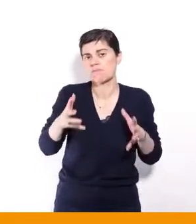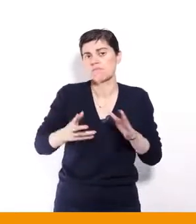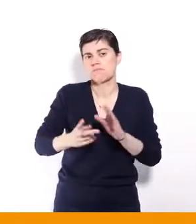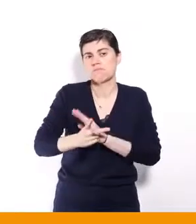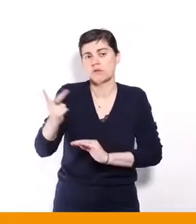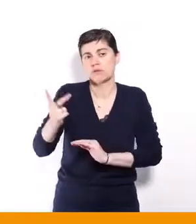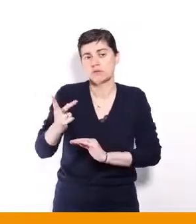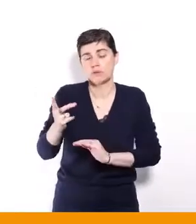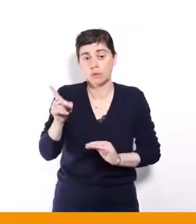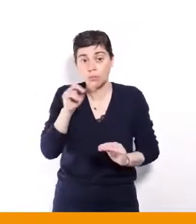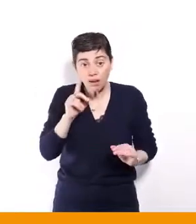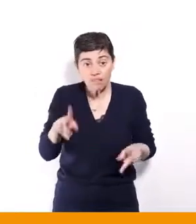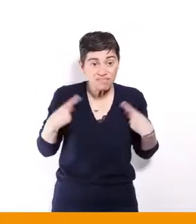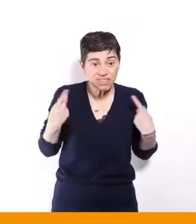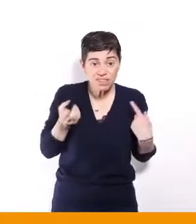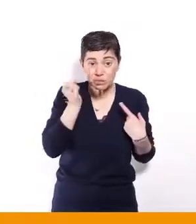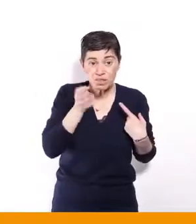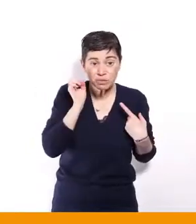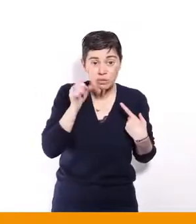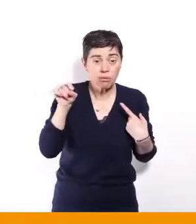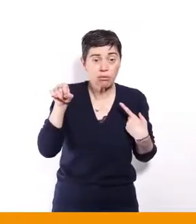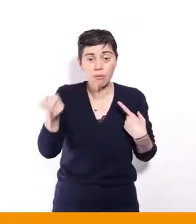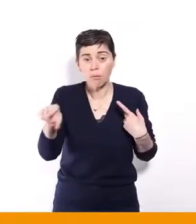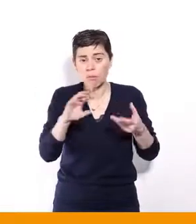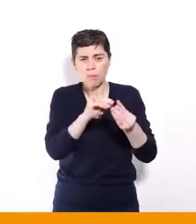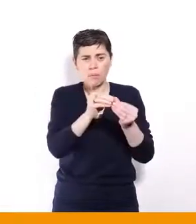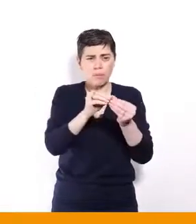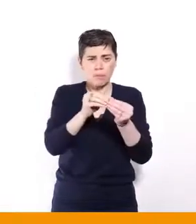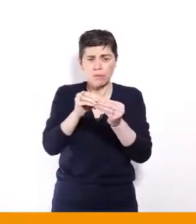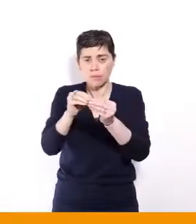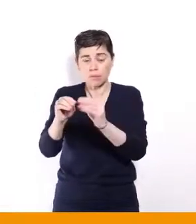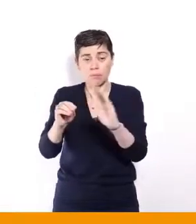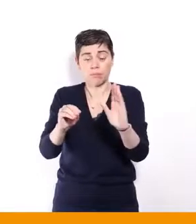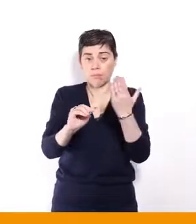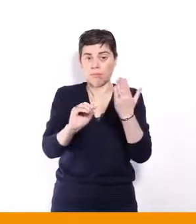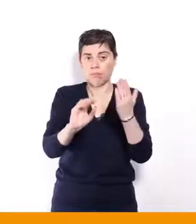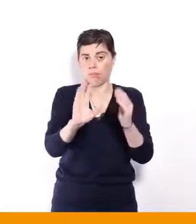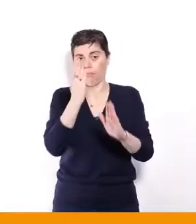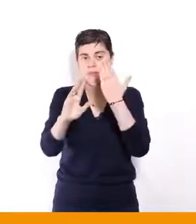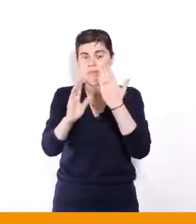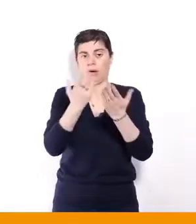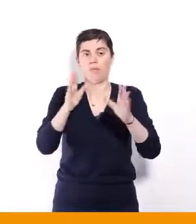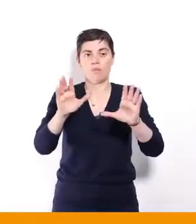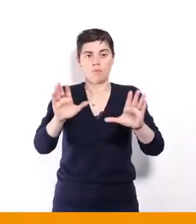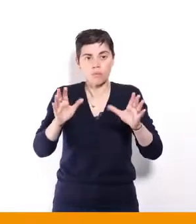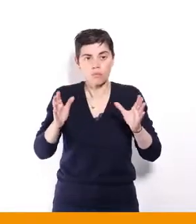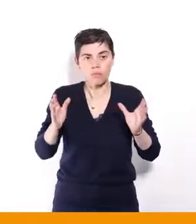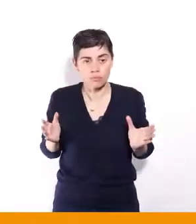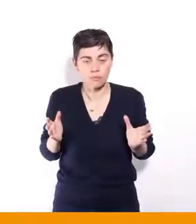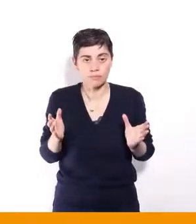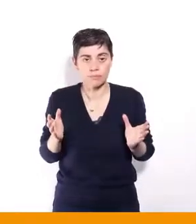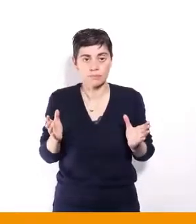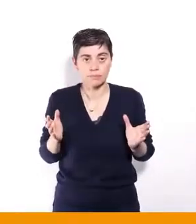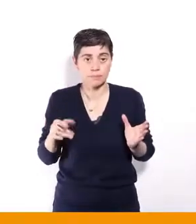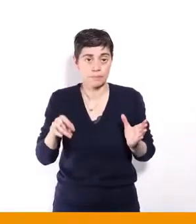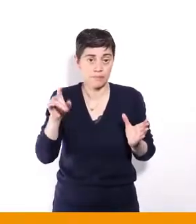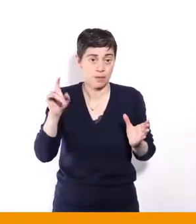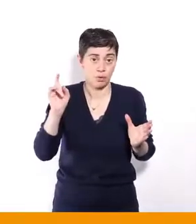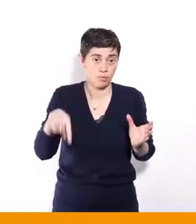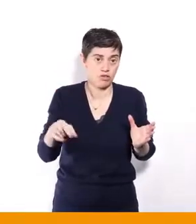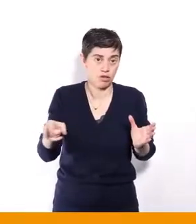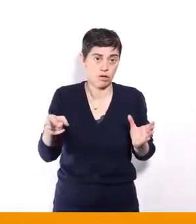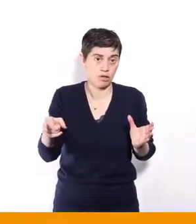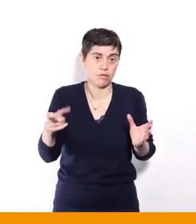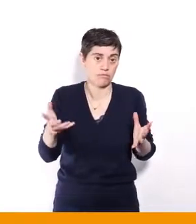tellement confrontés à un tas de problèmes qu'ils sont forcément engagés,